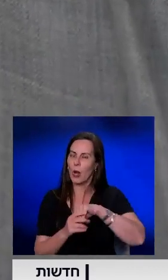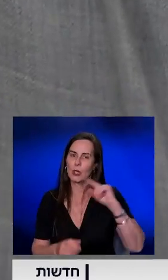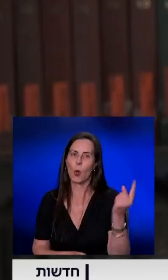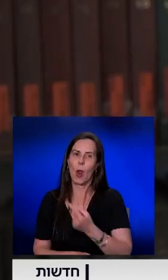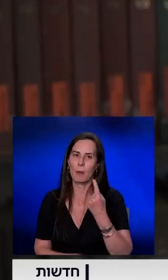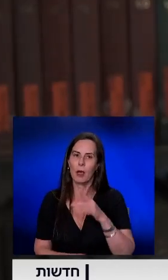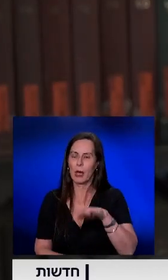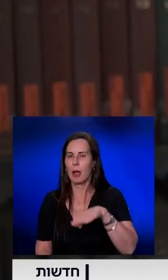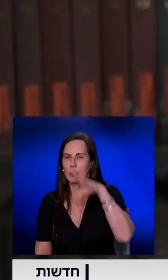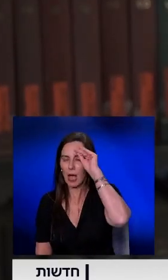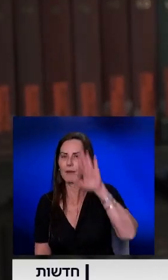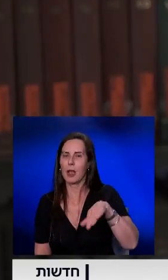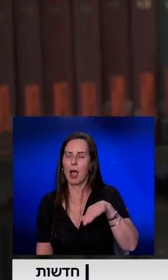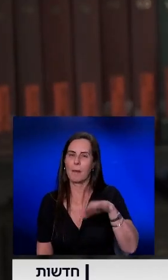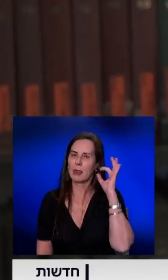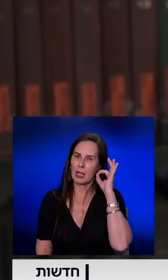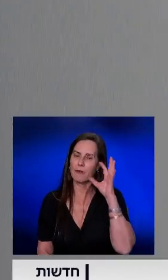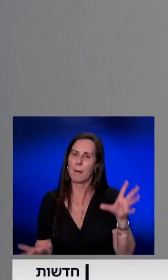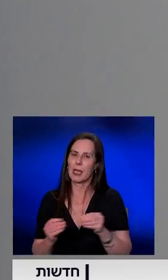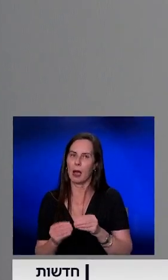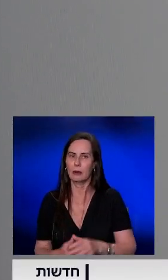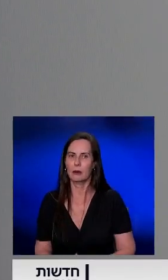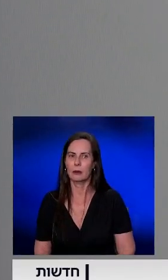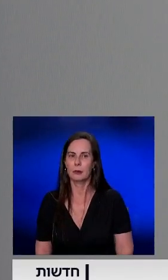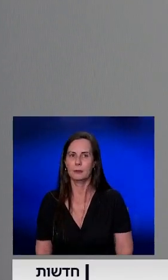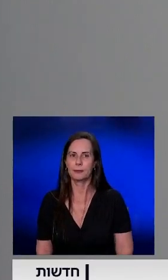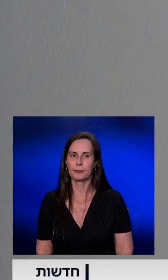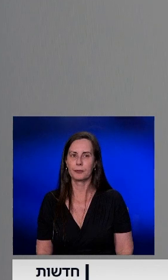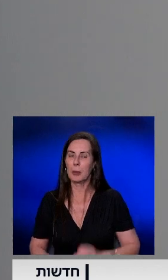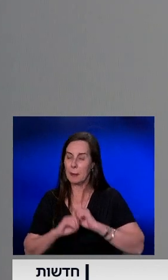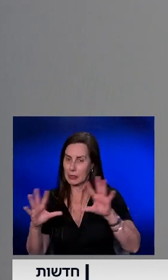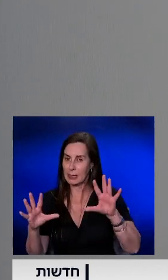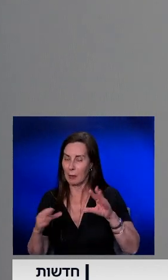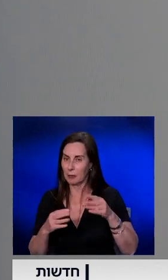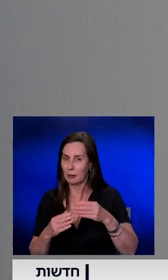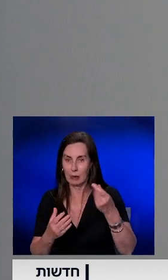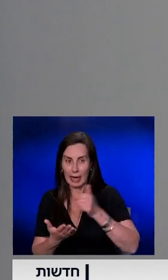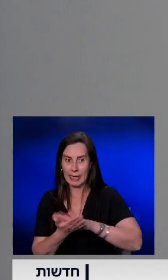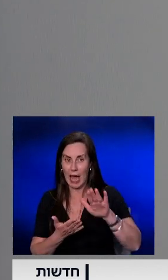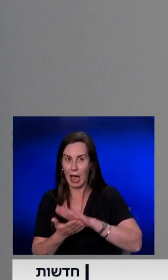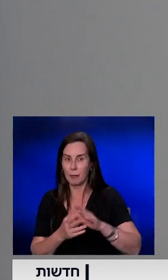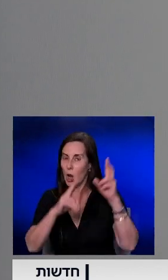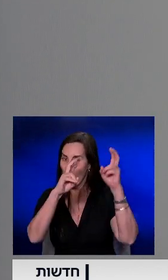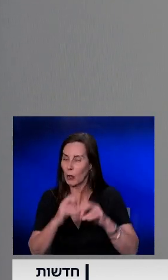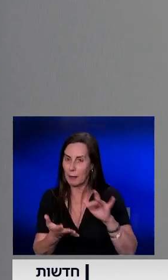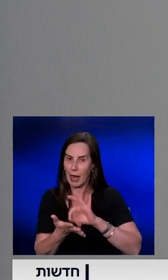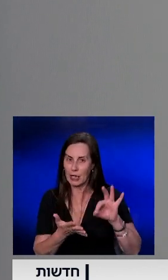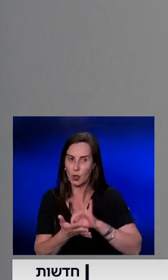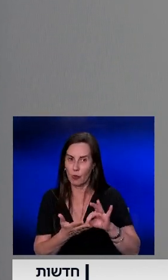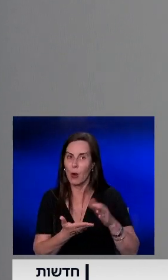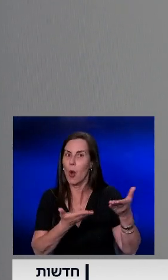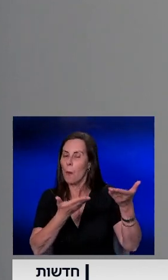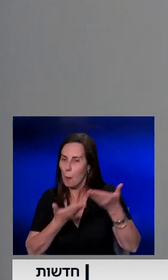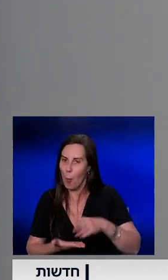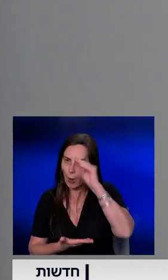גם בלשון זכר וגם בלשון נקבה ביחד. פרסמתי קבצים חינמים להורדה עם הכיתוב ברוכות הבאות,